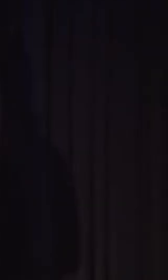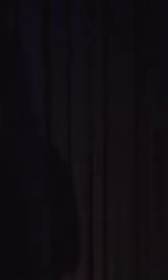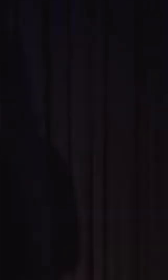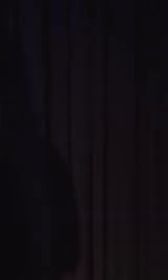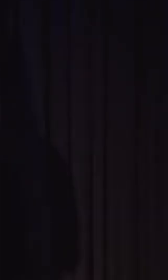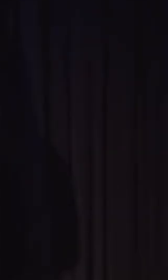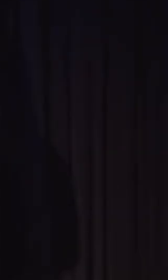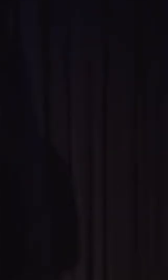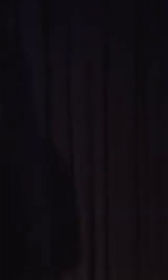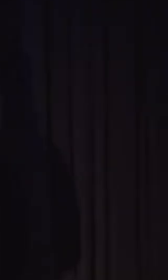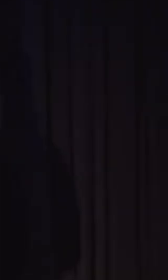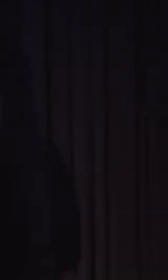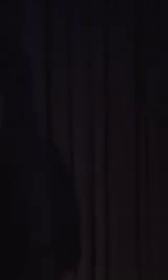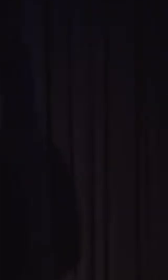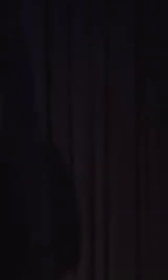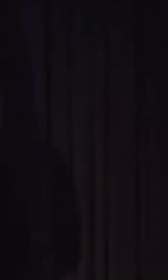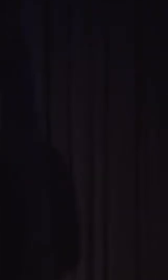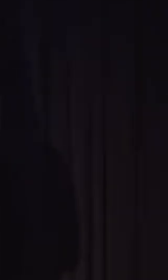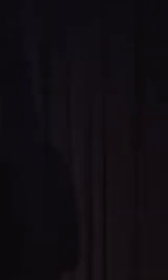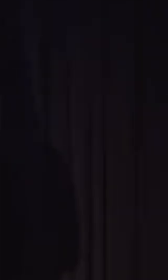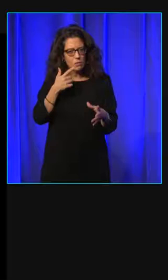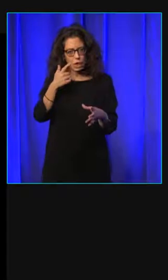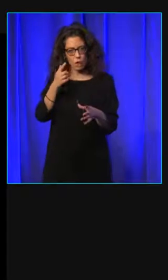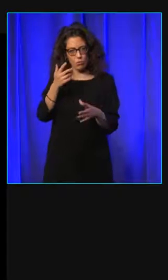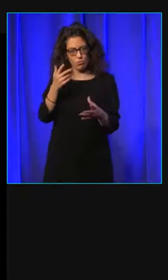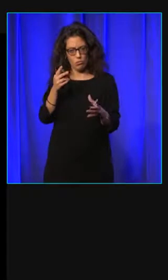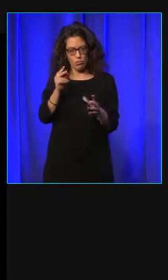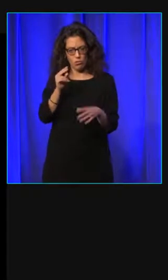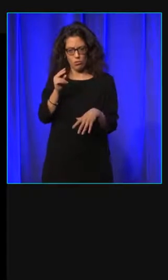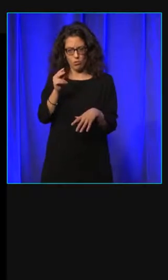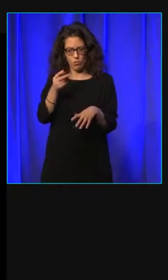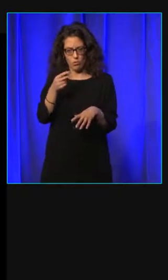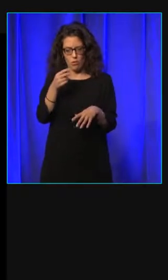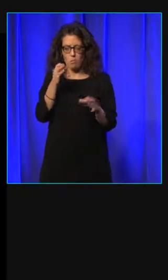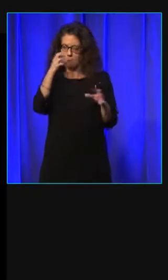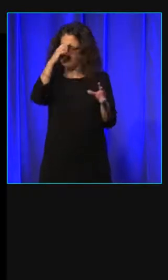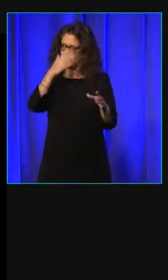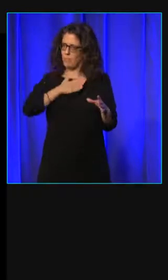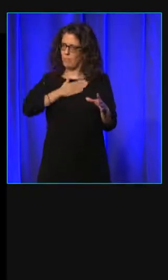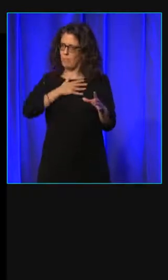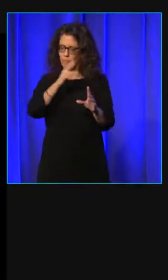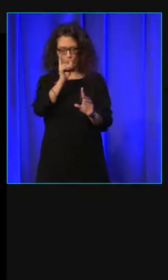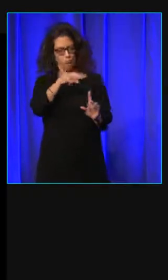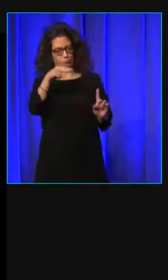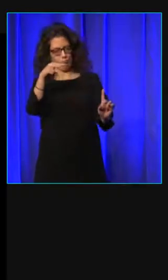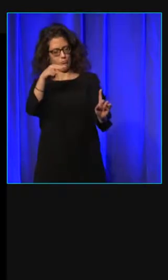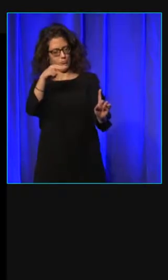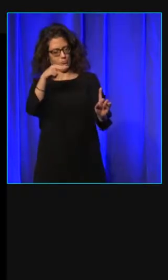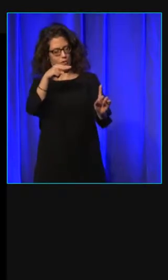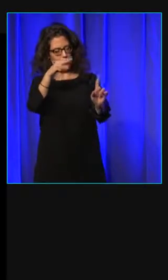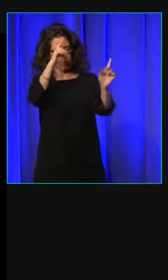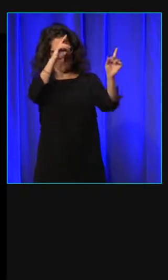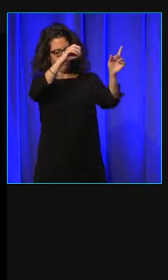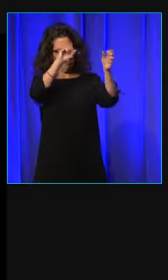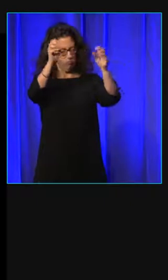fais de quelle manière? Tu les fais de l'extérieur, comme si tu es spectateur de ta performance, ou tu les fais comme si tu as une caméra sur la tête,